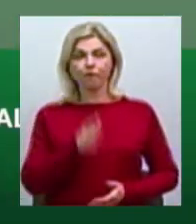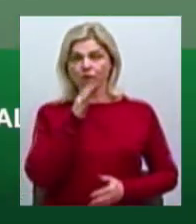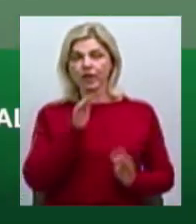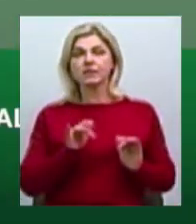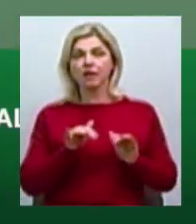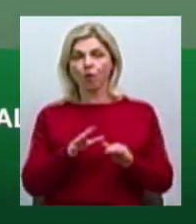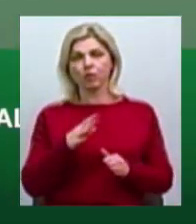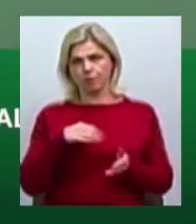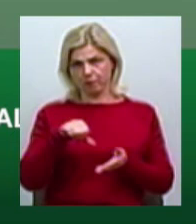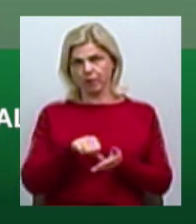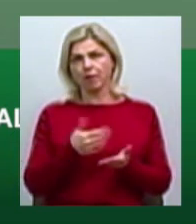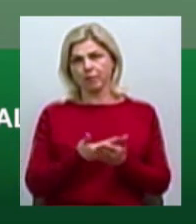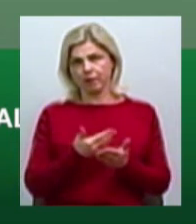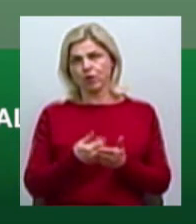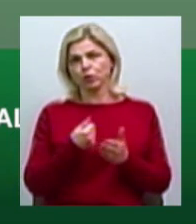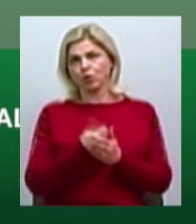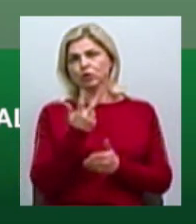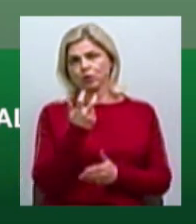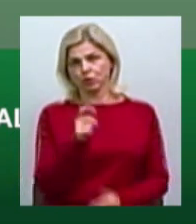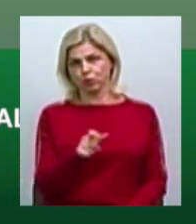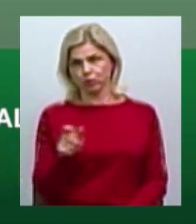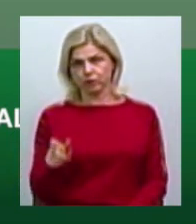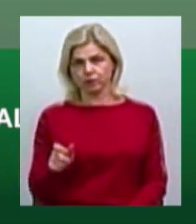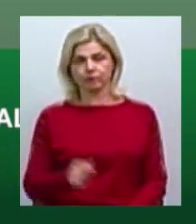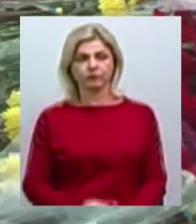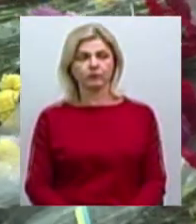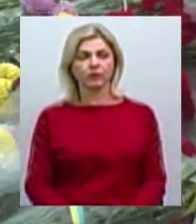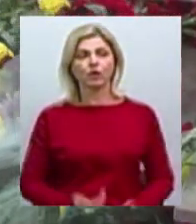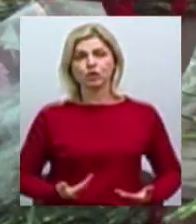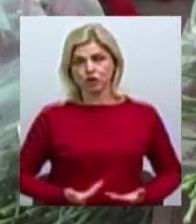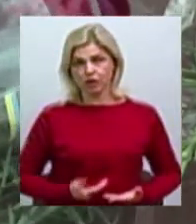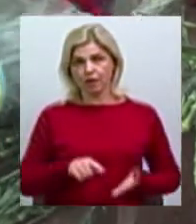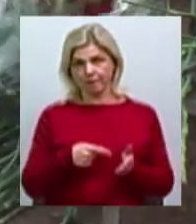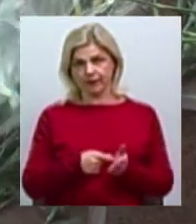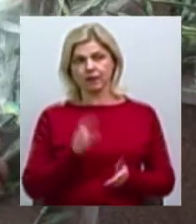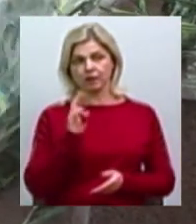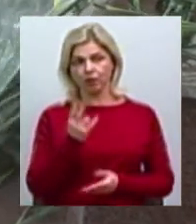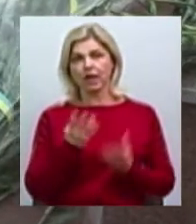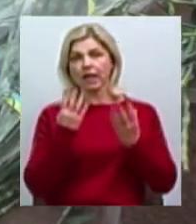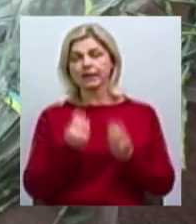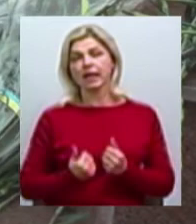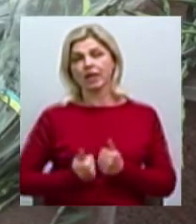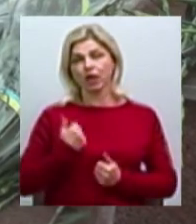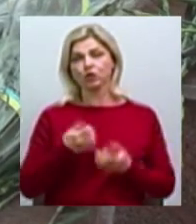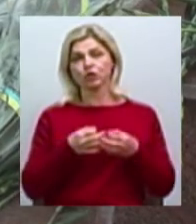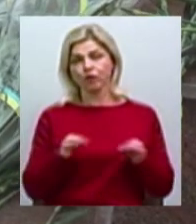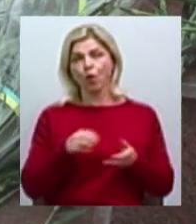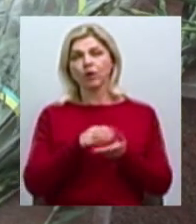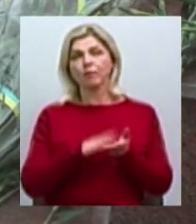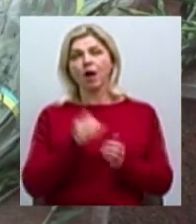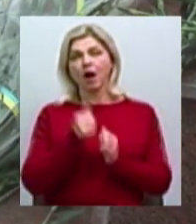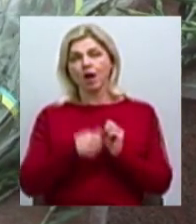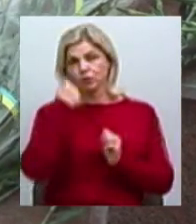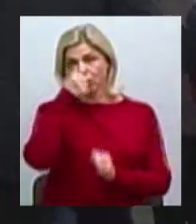було присутнє до 300 чоловік, мешканців міста Миколаєва. Нагадаємо, День гідності та свободи відзначається щороку